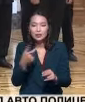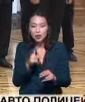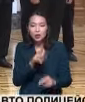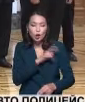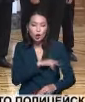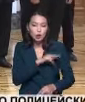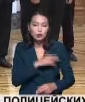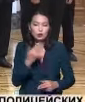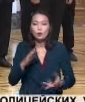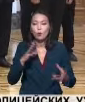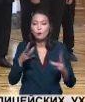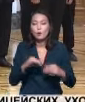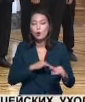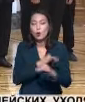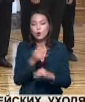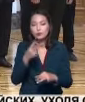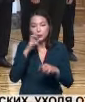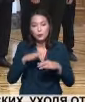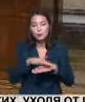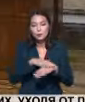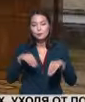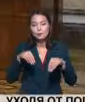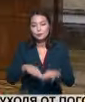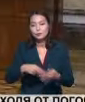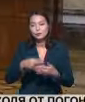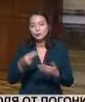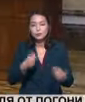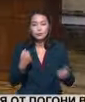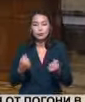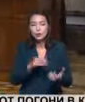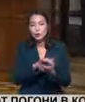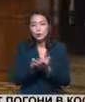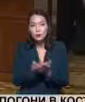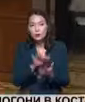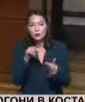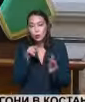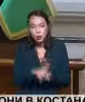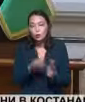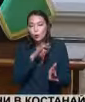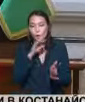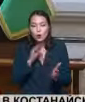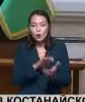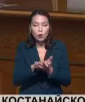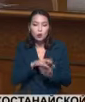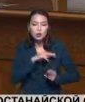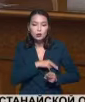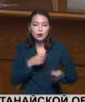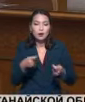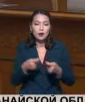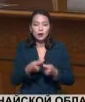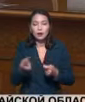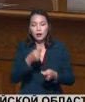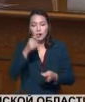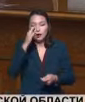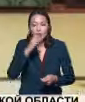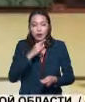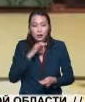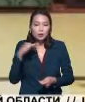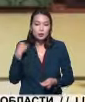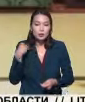итогам переговоров главы двух стран приняли декларацию об укреплении дружбы и углублении многопланового стратегического партнерства между Казахстаном и